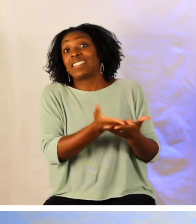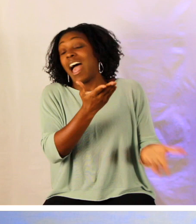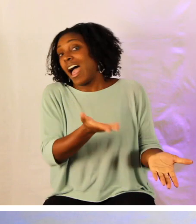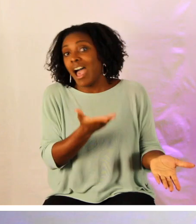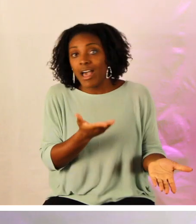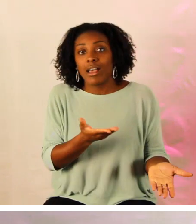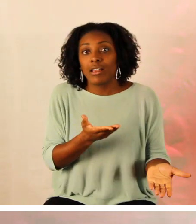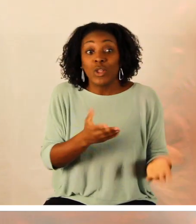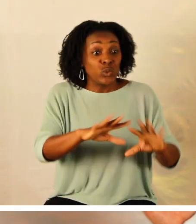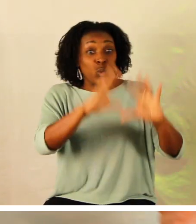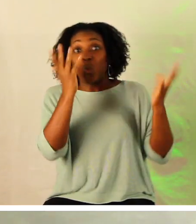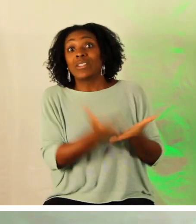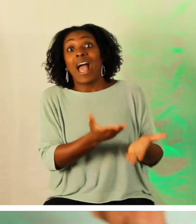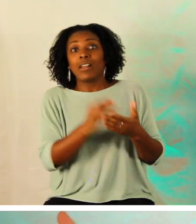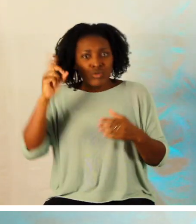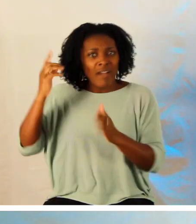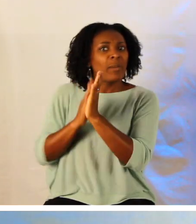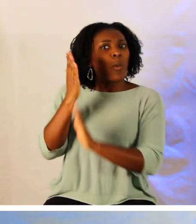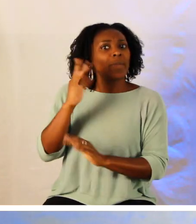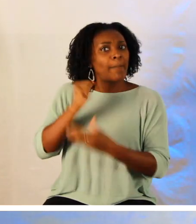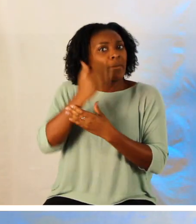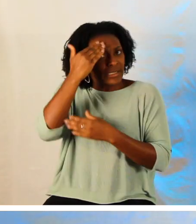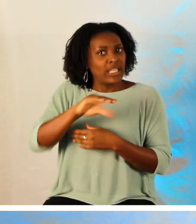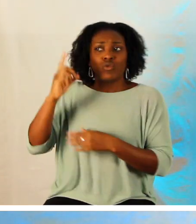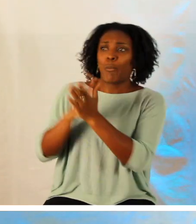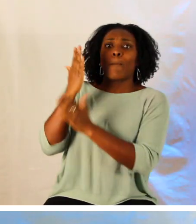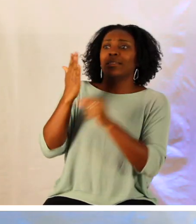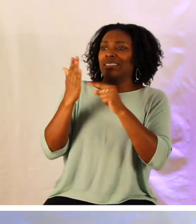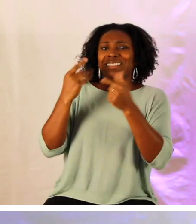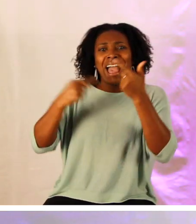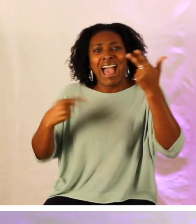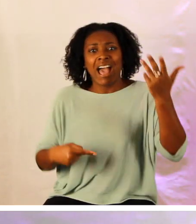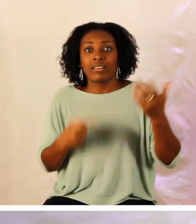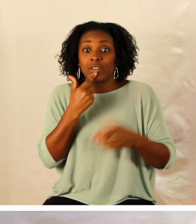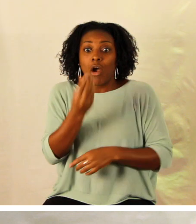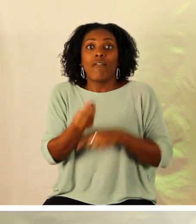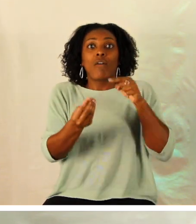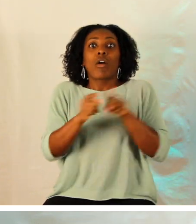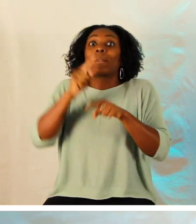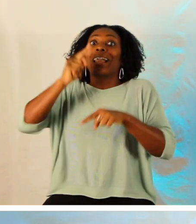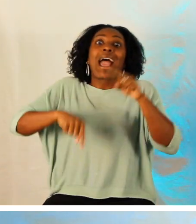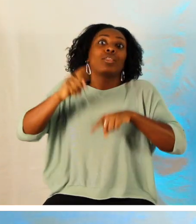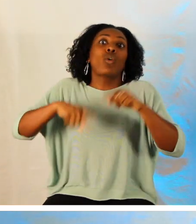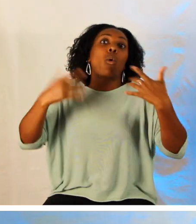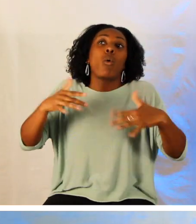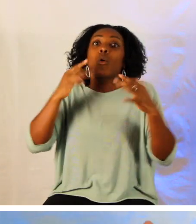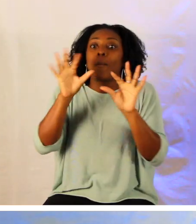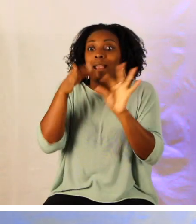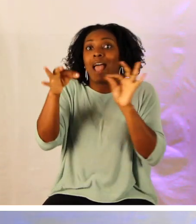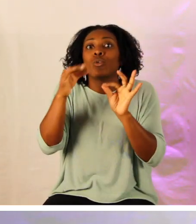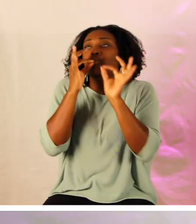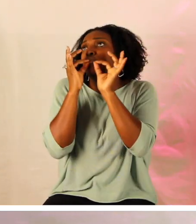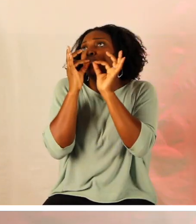descendants. Voici tout ce qui va arriver. Dieu lui avait révélé tout ça à Abraham. Donc cet enfant-là, c'était le cadeau du siècle. Il